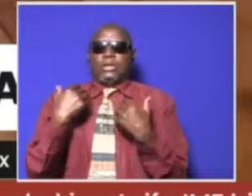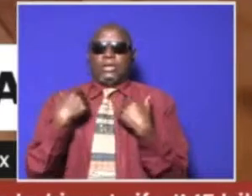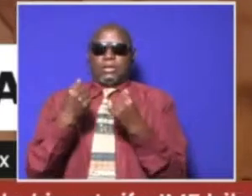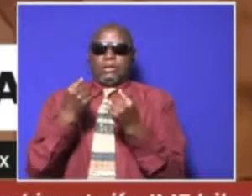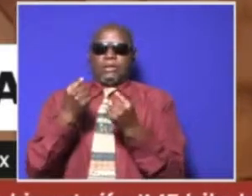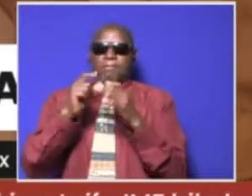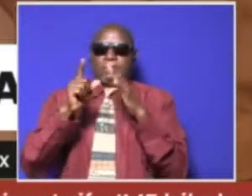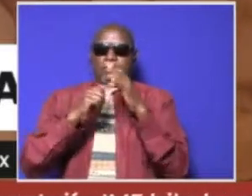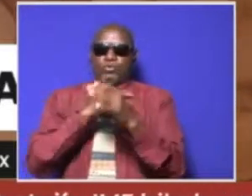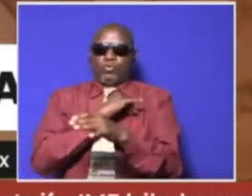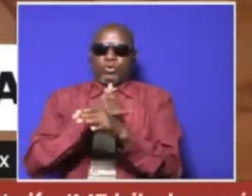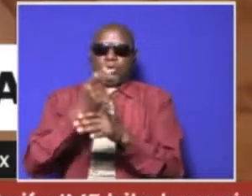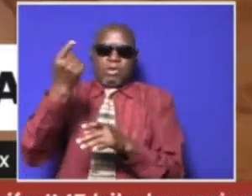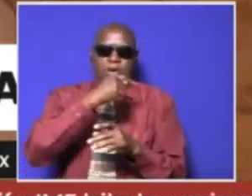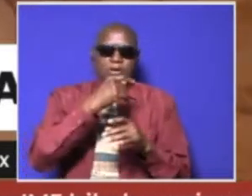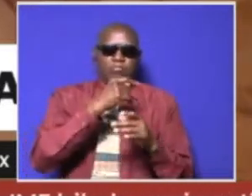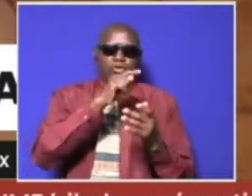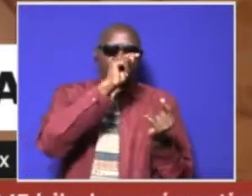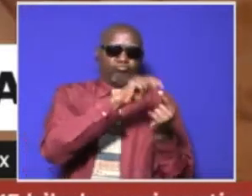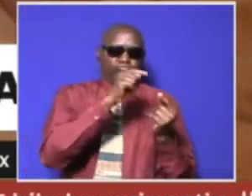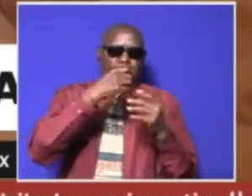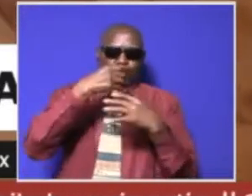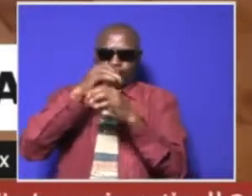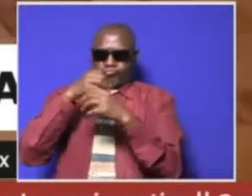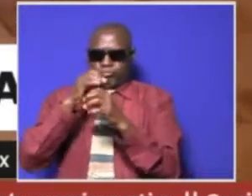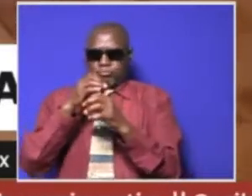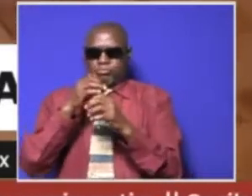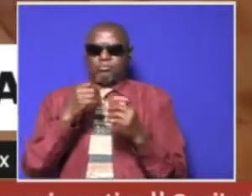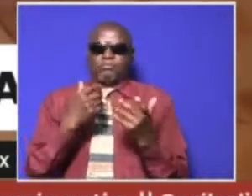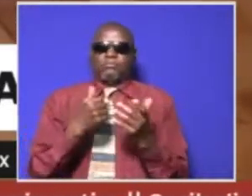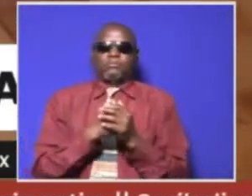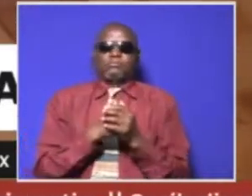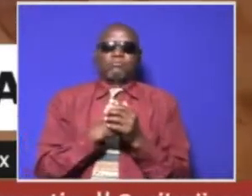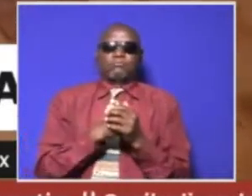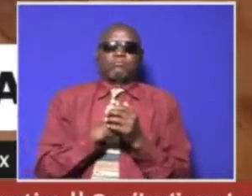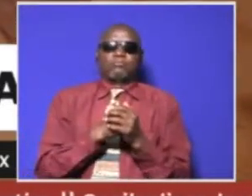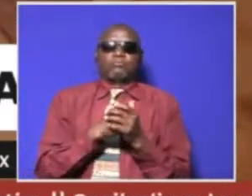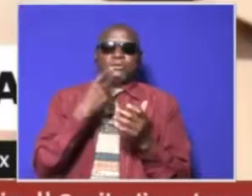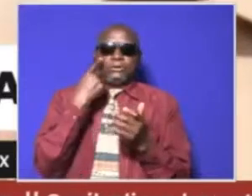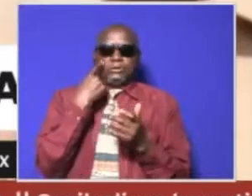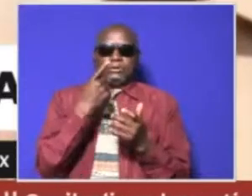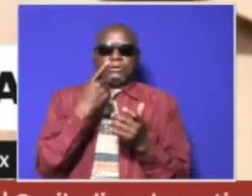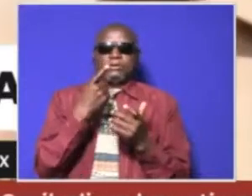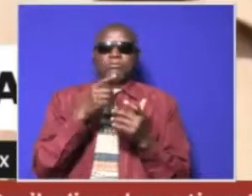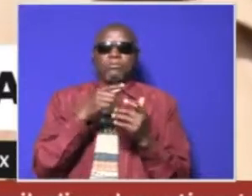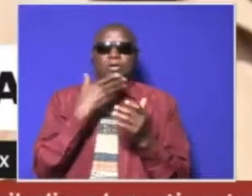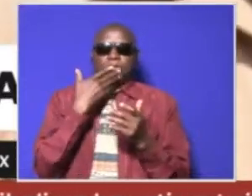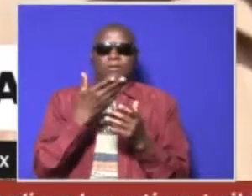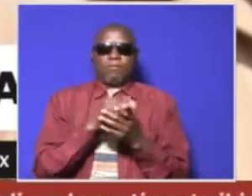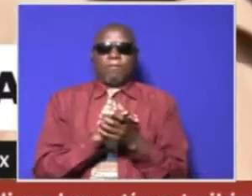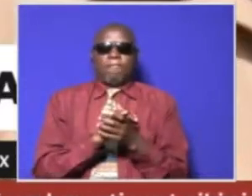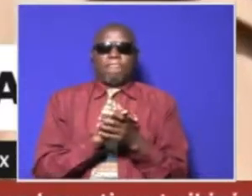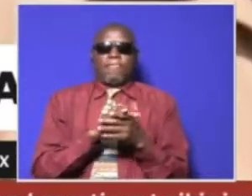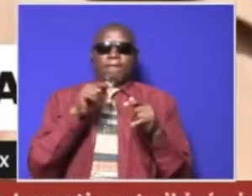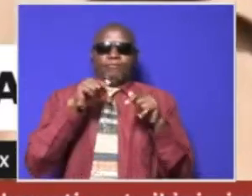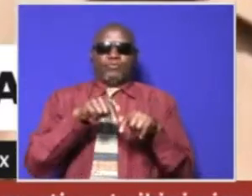take sample and take it to the health laboratories ama kino. Leo tumekuwa na shughuli